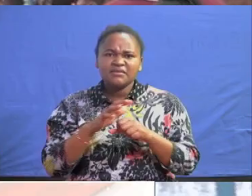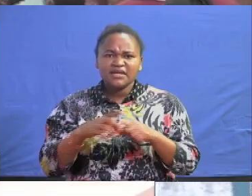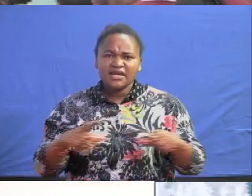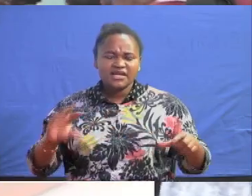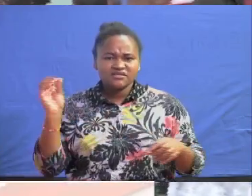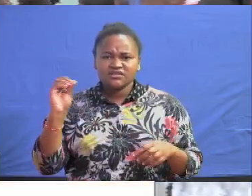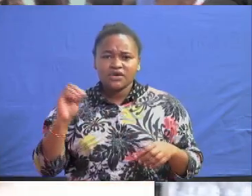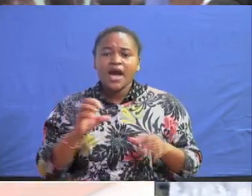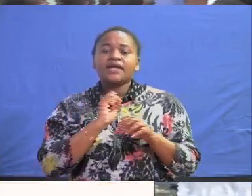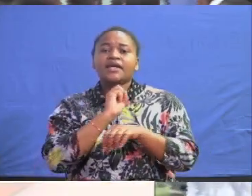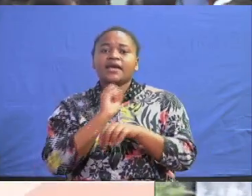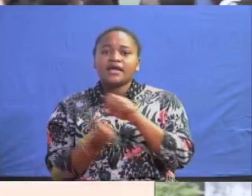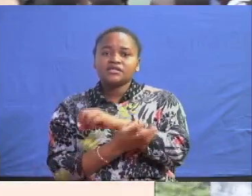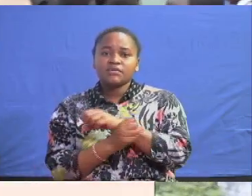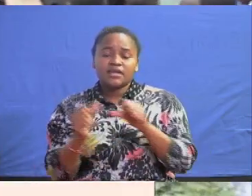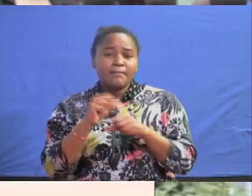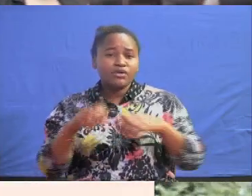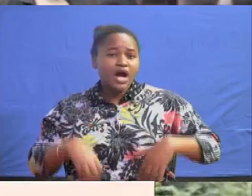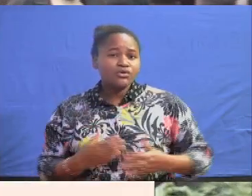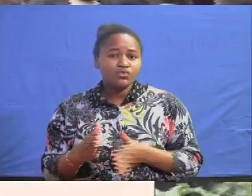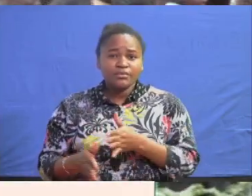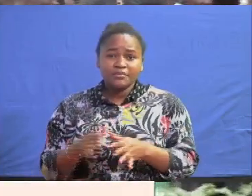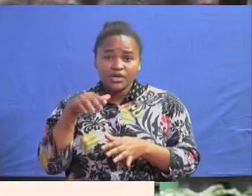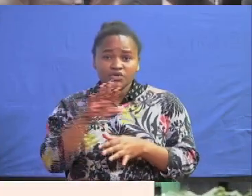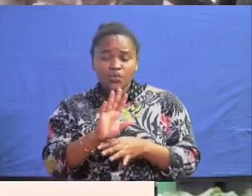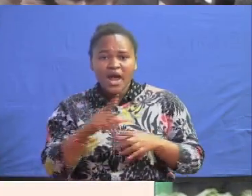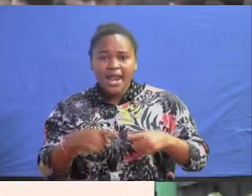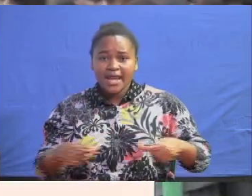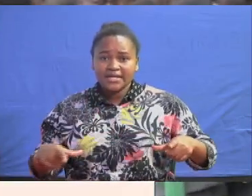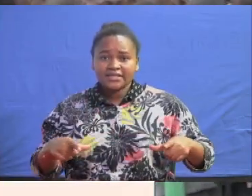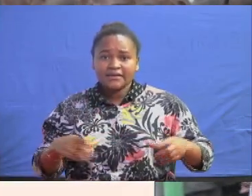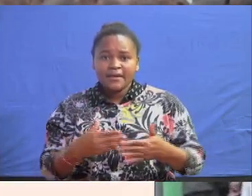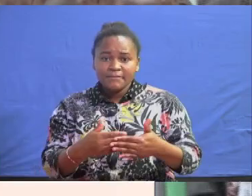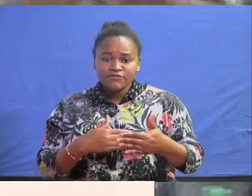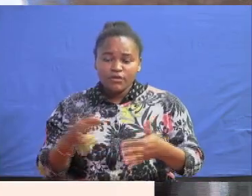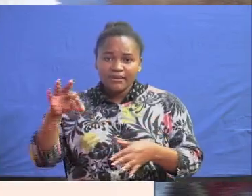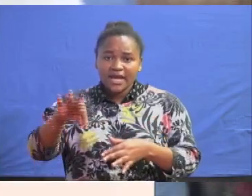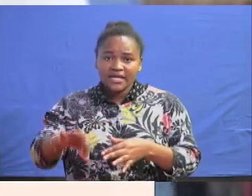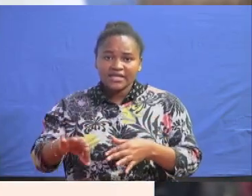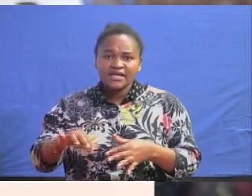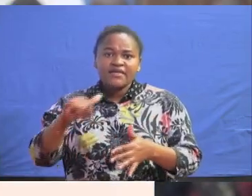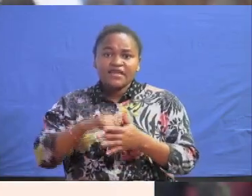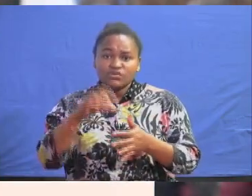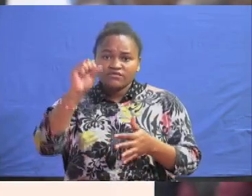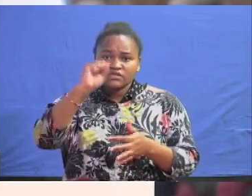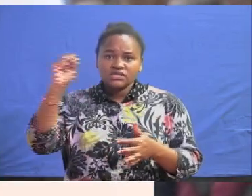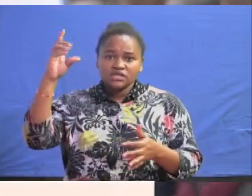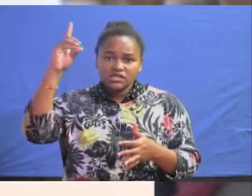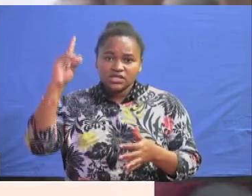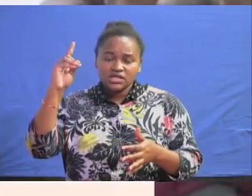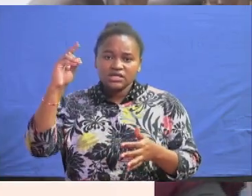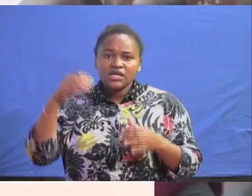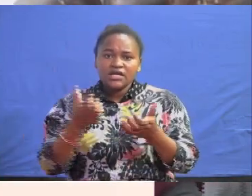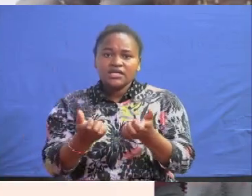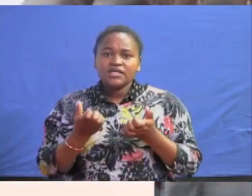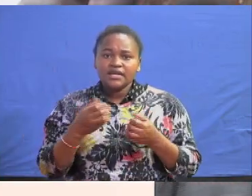kupanda, na anatueleza jinsi ya kutayarisha shamba lako kabla ya kupanda. Bora tu uwe na mbegu zinazofaa, maana